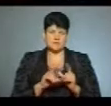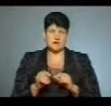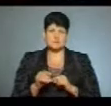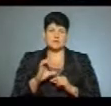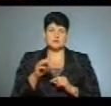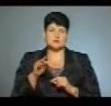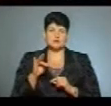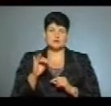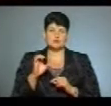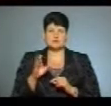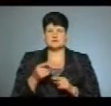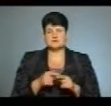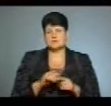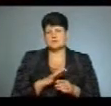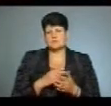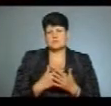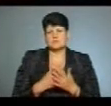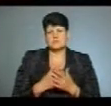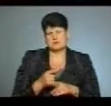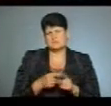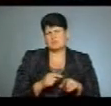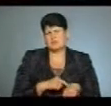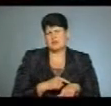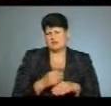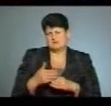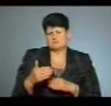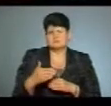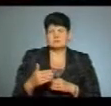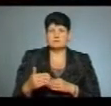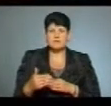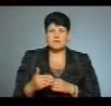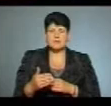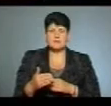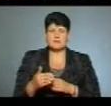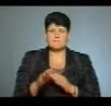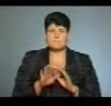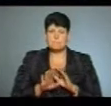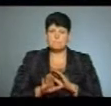Струсова. Десь було, напевно, з півгодинки ми їхали. Піднімаючи в Струсові,